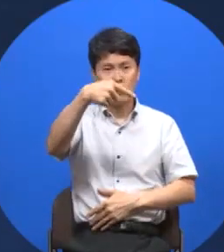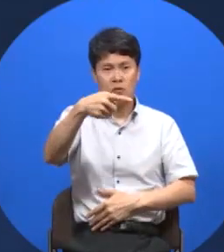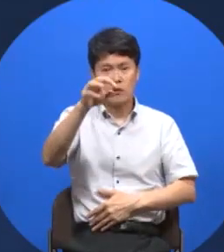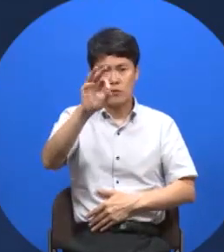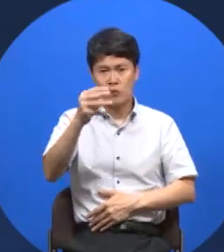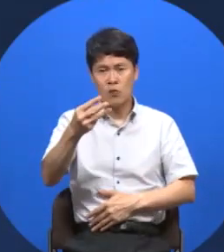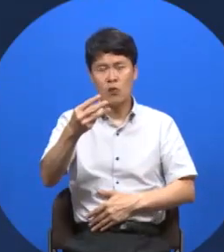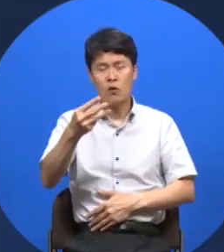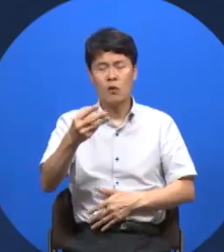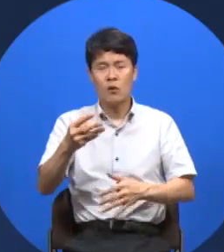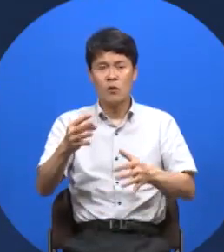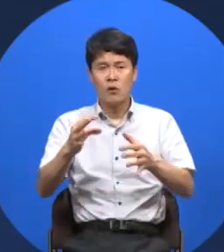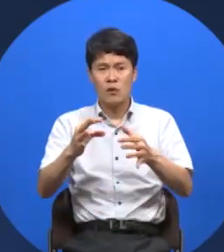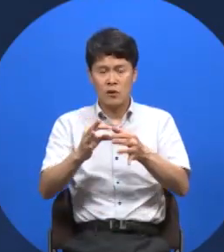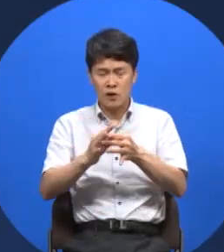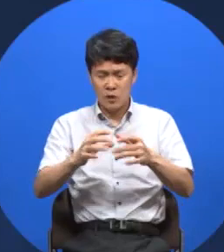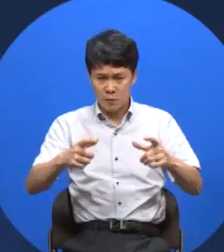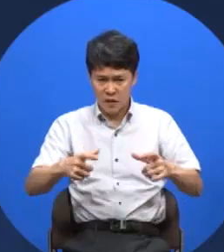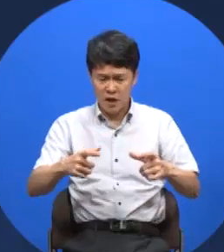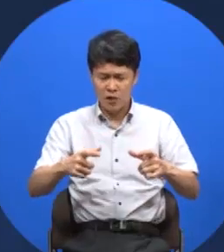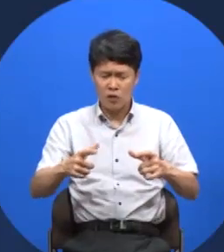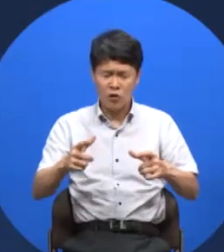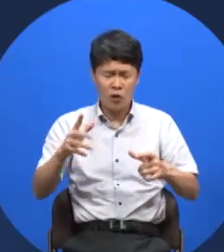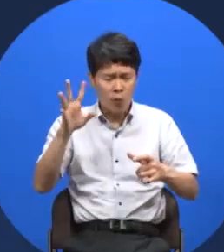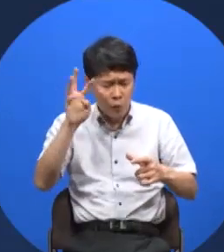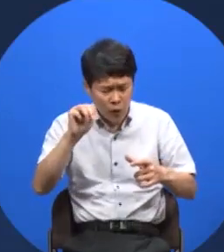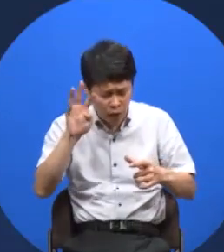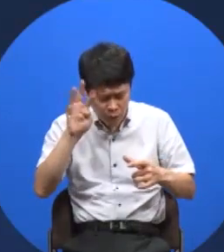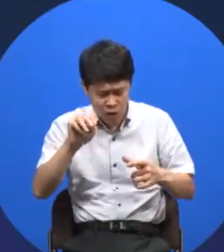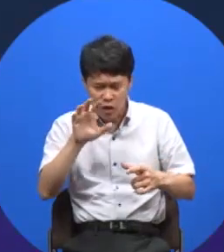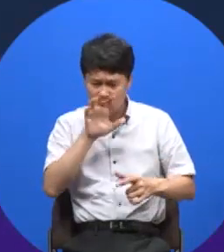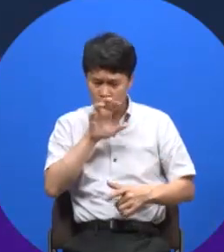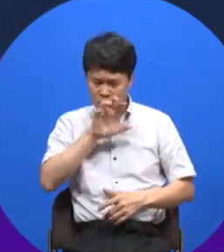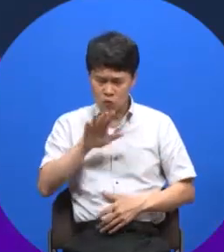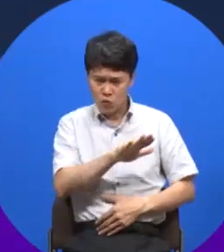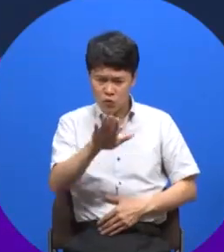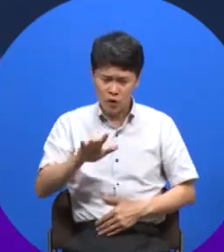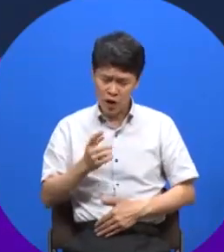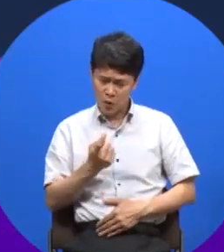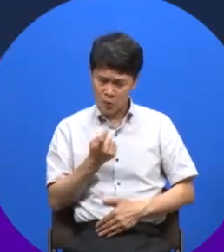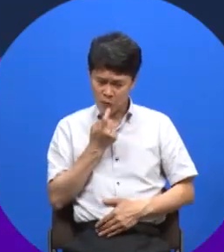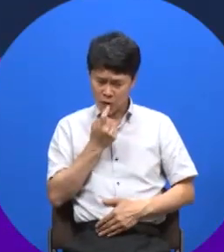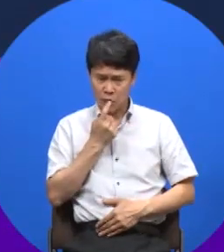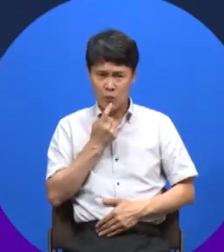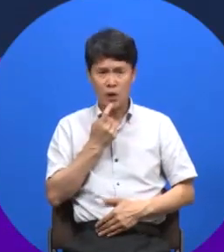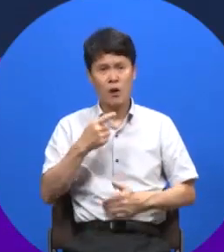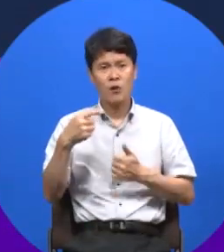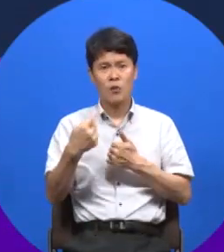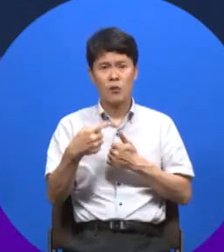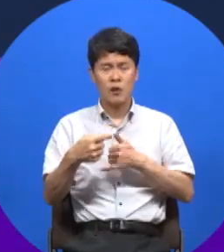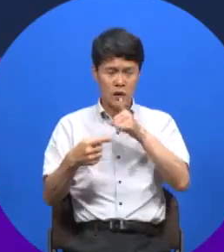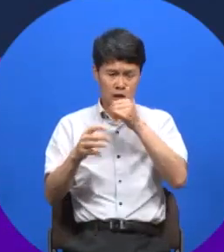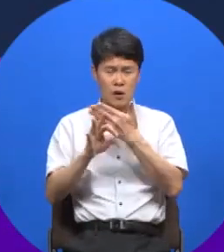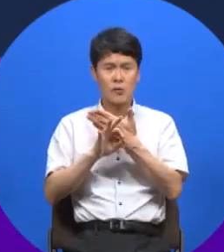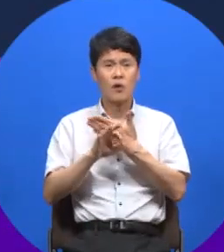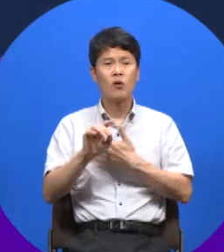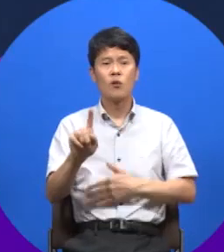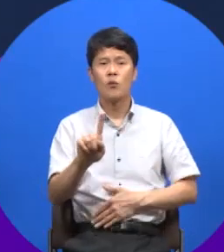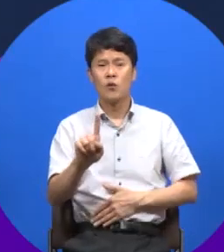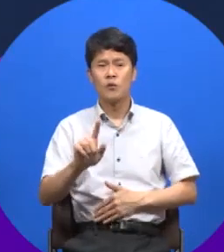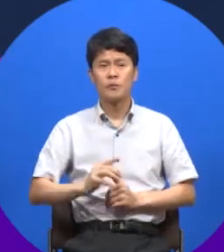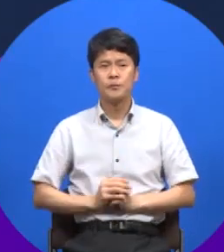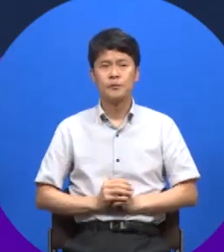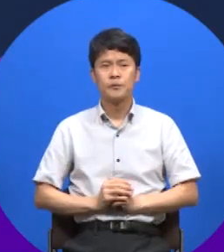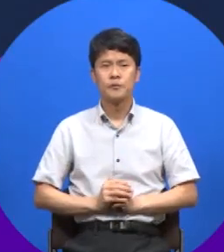마당, 거기에서 몇 날, 며칠의 훈련에서 우리가 배웠어야 할 레슨이 있다면 그 교훈들은